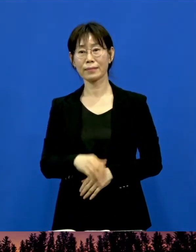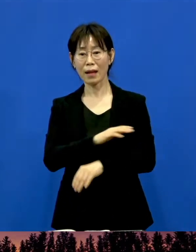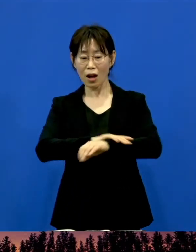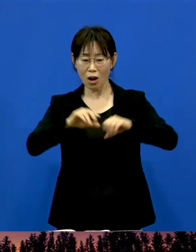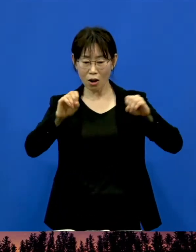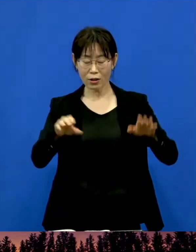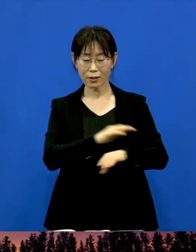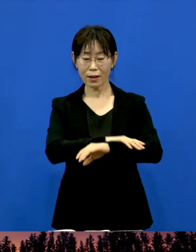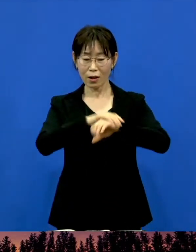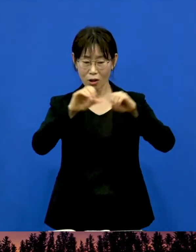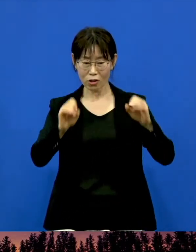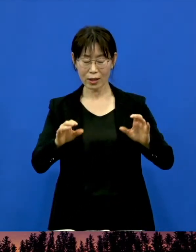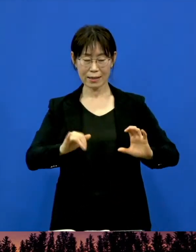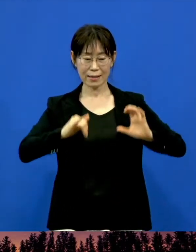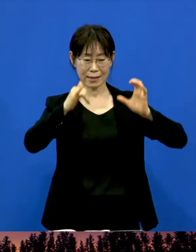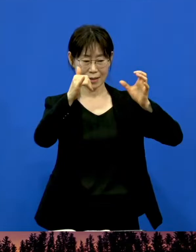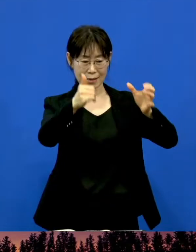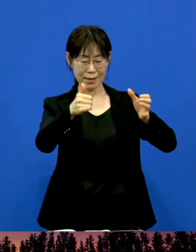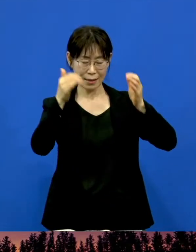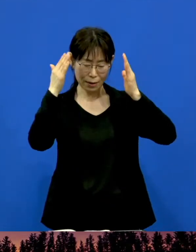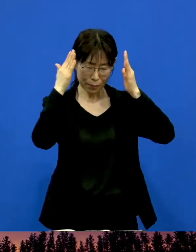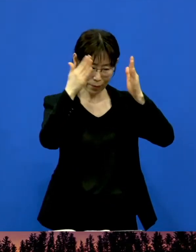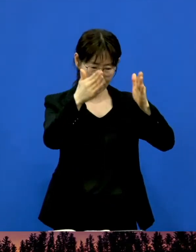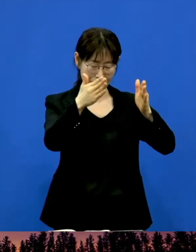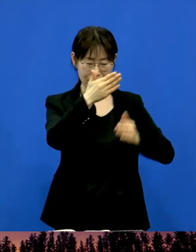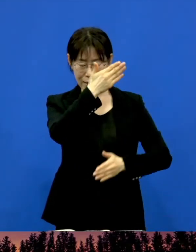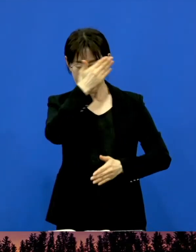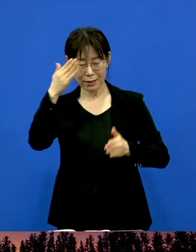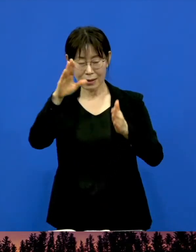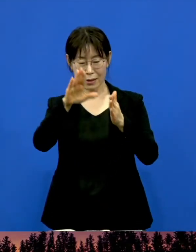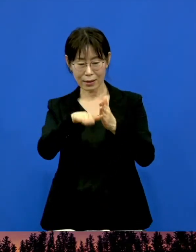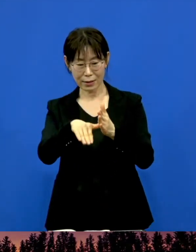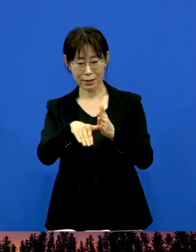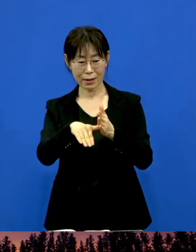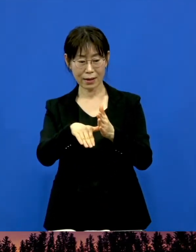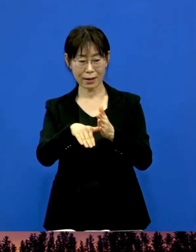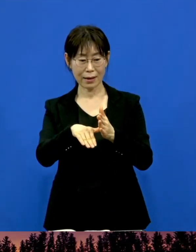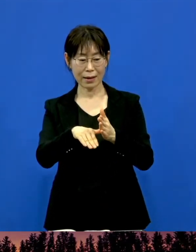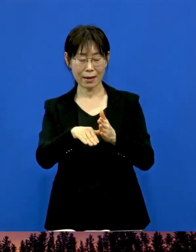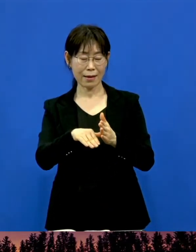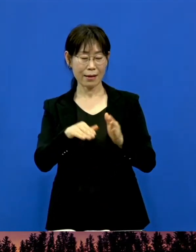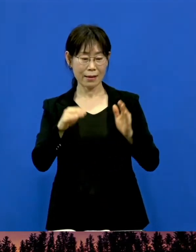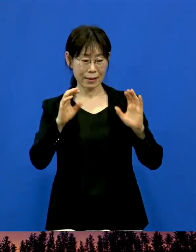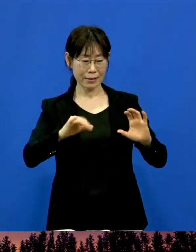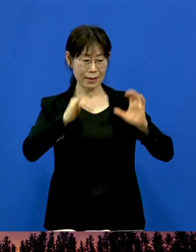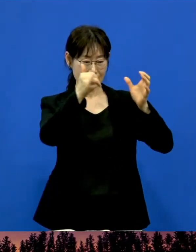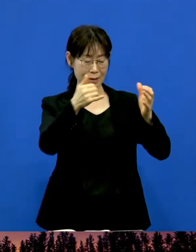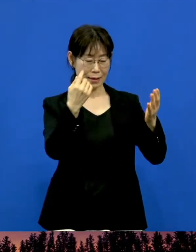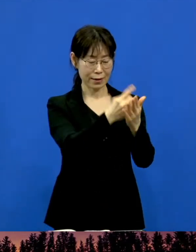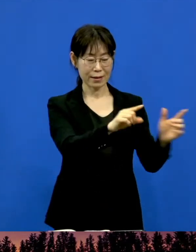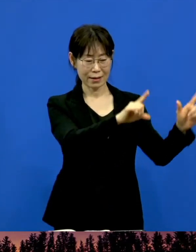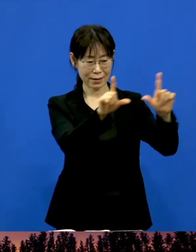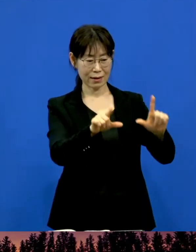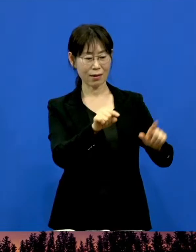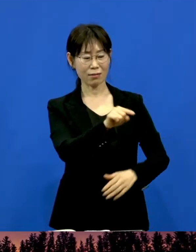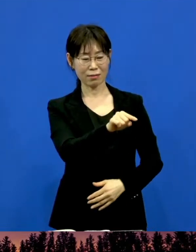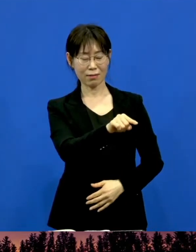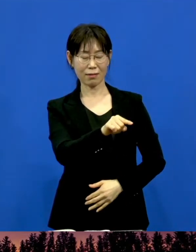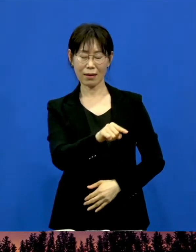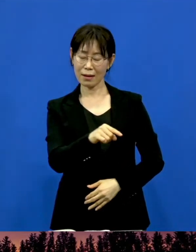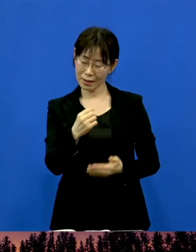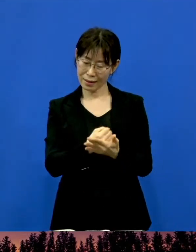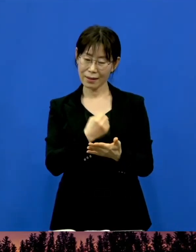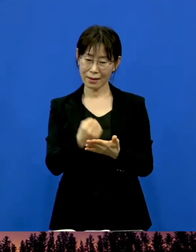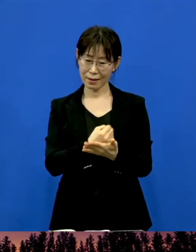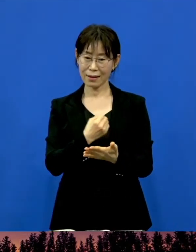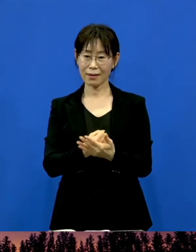헛된 것에 내 인생과 청춘을 다 쏟아부을 이유가 없어요. 여러분, 인생이 얼마나 짧습니까?